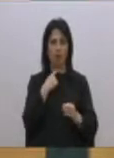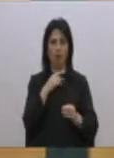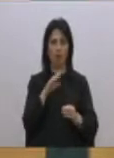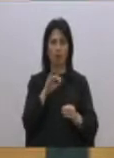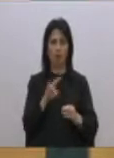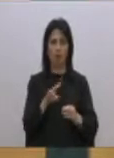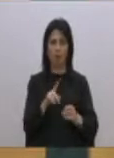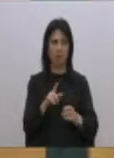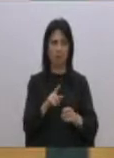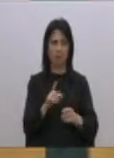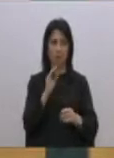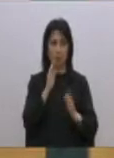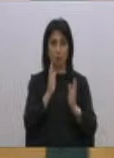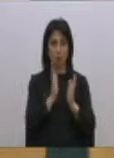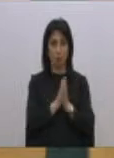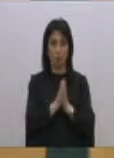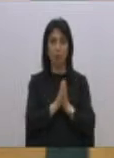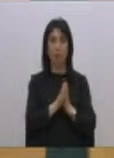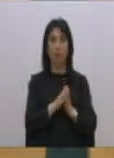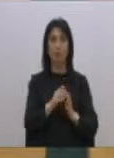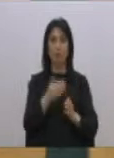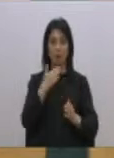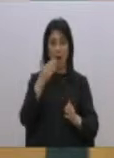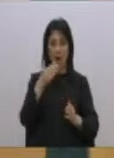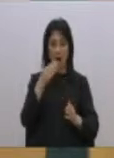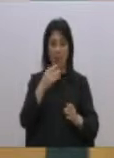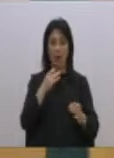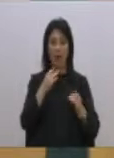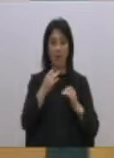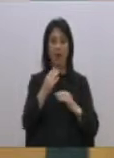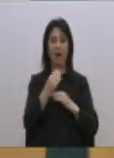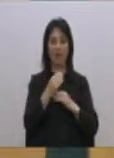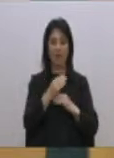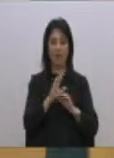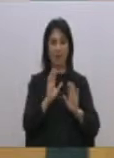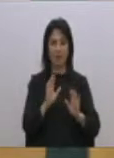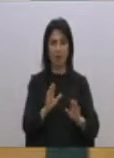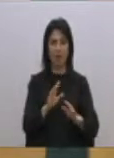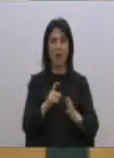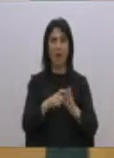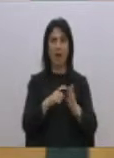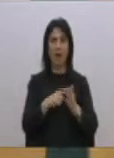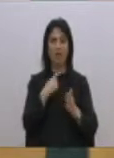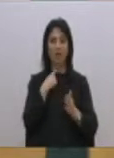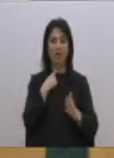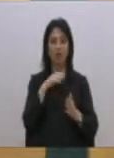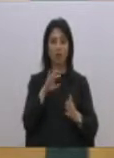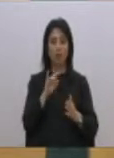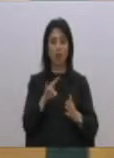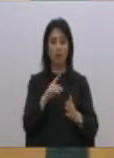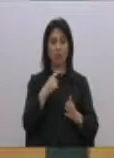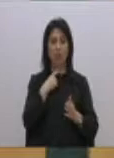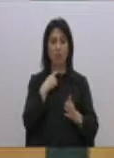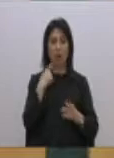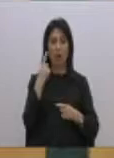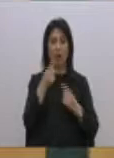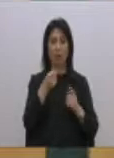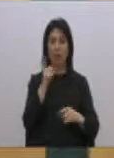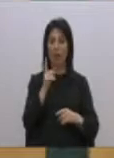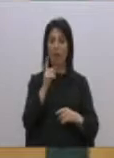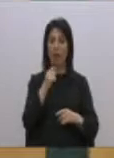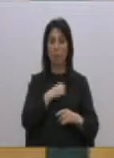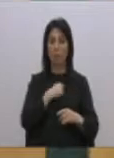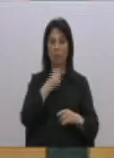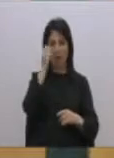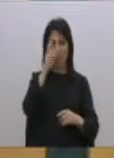რომ როდესაც თქვენ გამოხვალთ, გესაუბრეთ, გაგვაკრიტიკეთ, მაგრამ გაარჩიეთ ერთმანეთსაგან რაღაცა პირადი გაბრაზება და